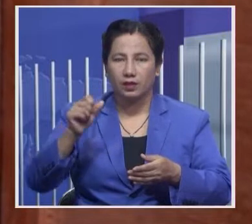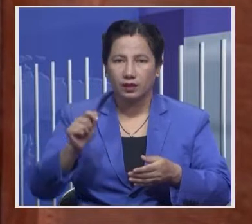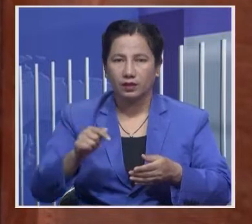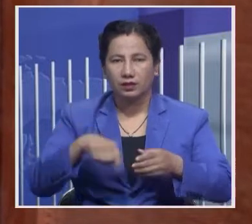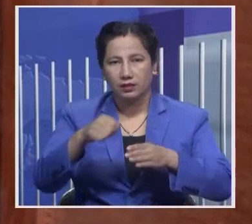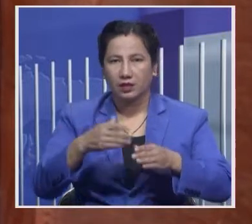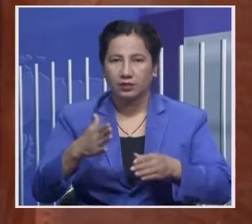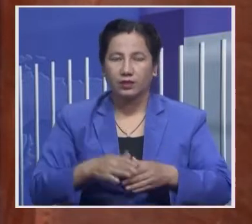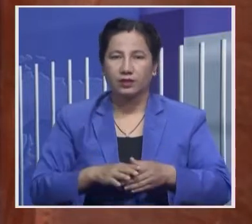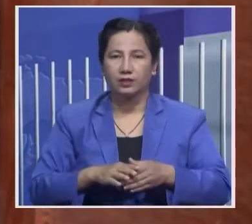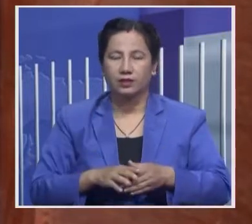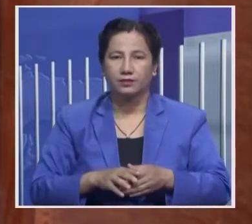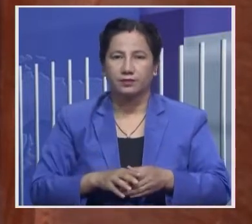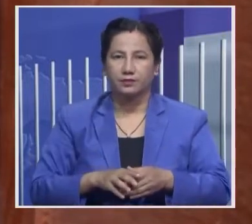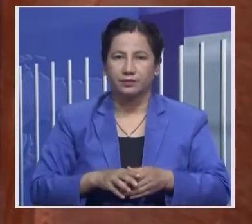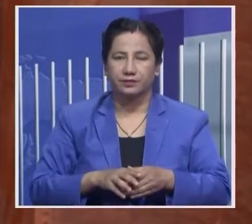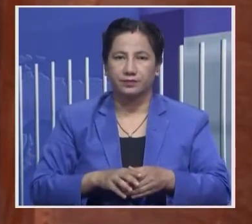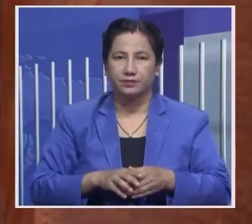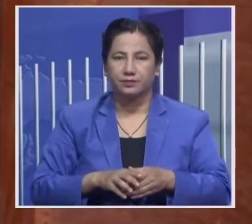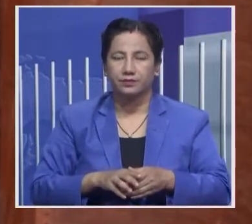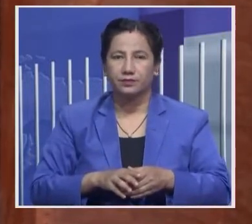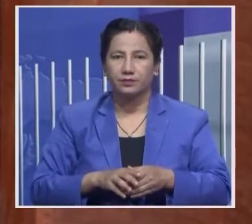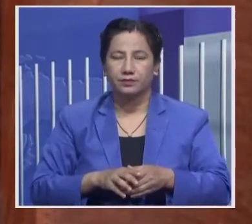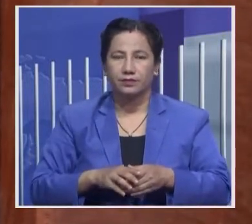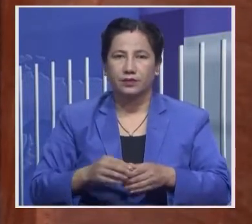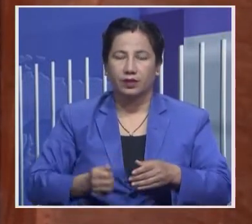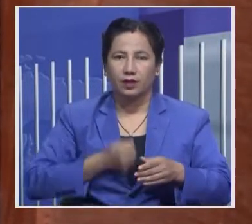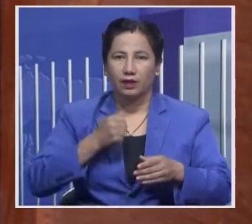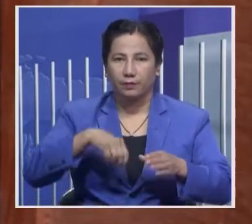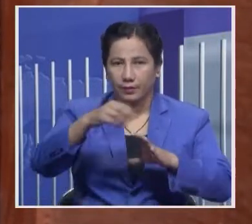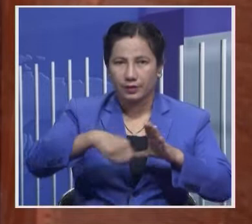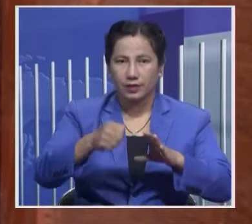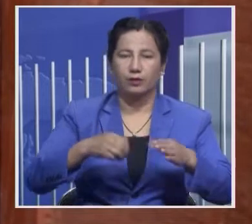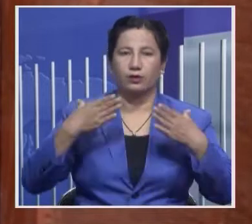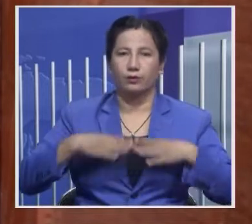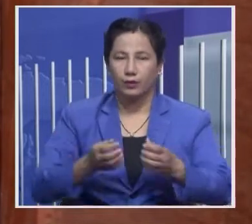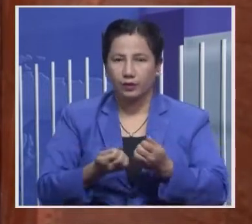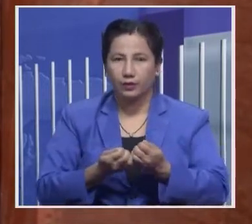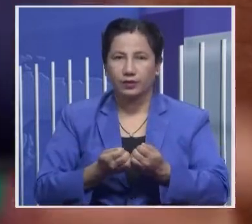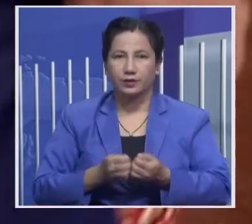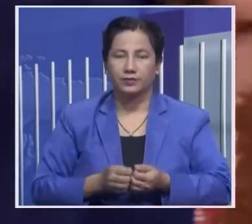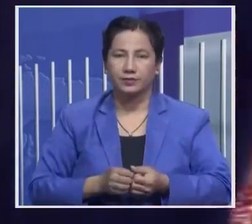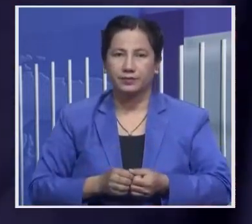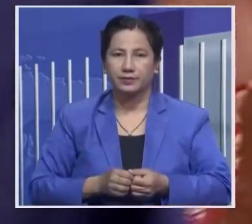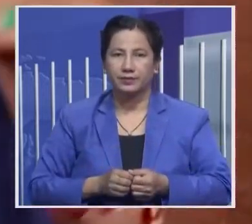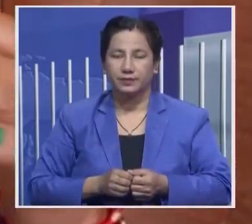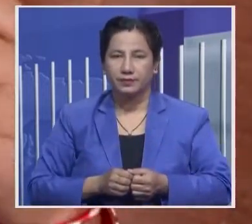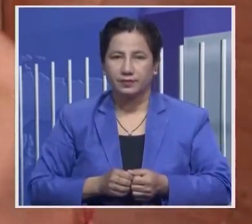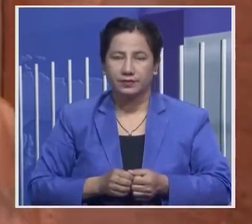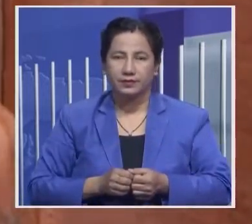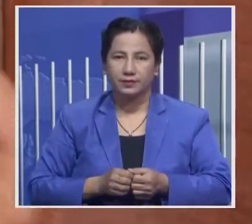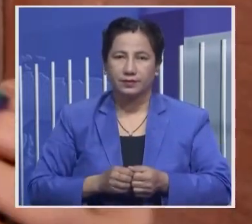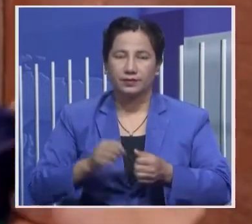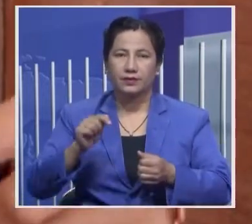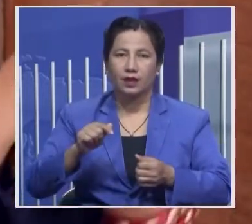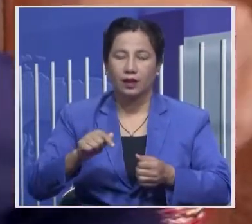रहा है इसी हम सिल रहे हैं देख देख के दूसरे के देखा हमारी वो सिला सी लगा हंस लगा तब सिला